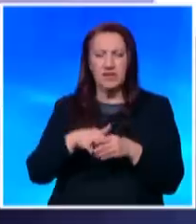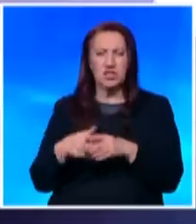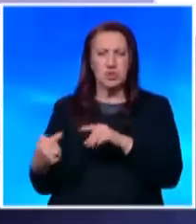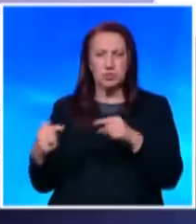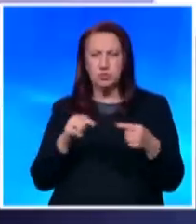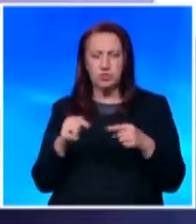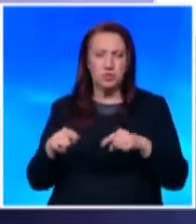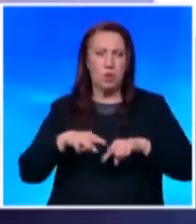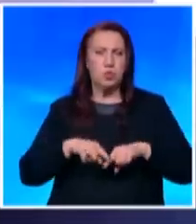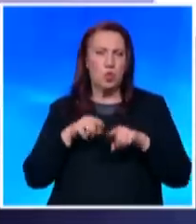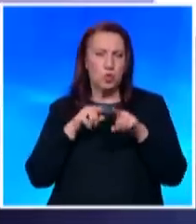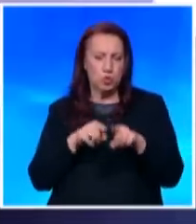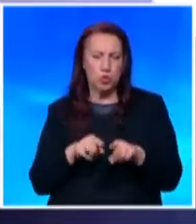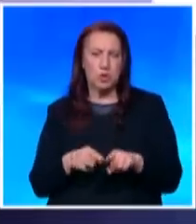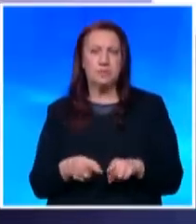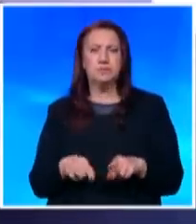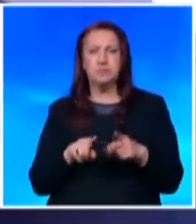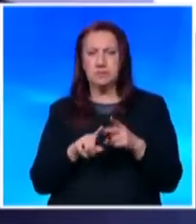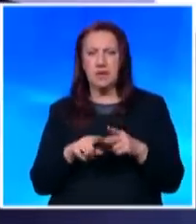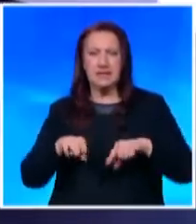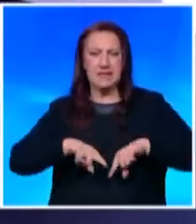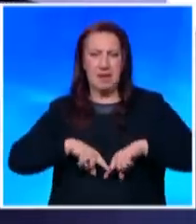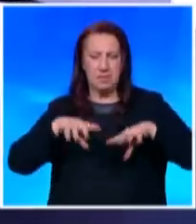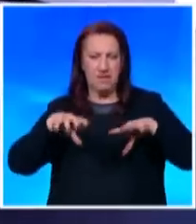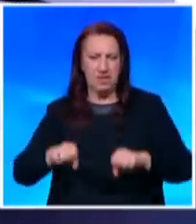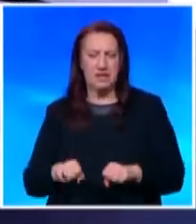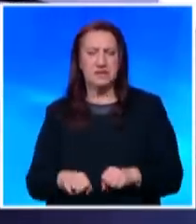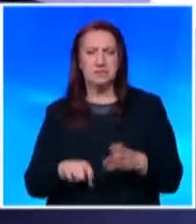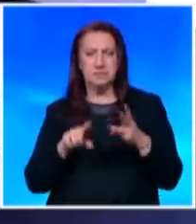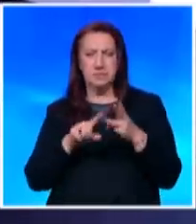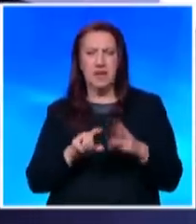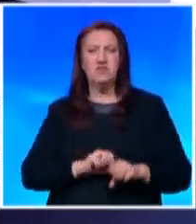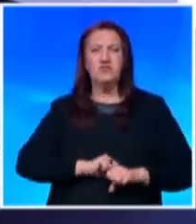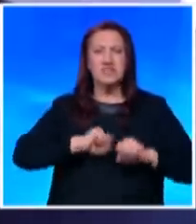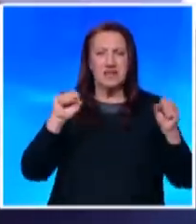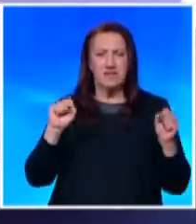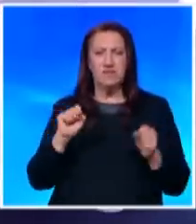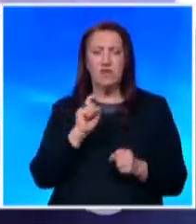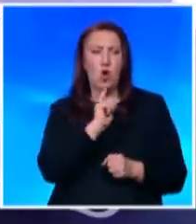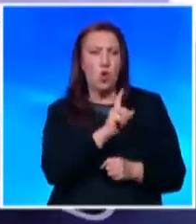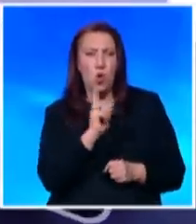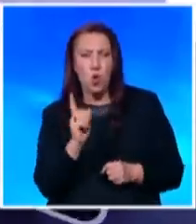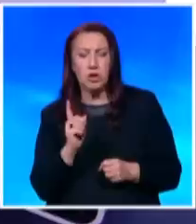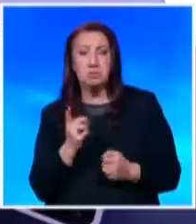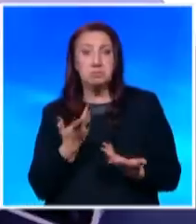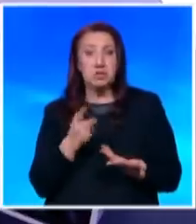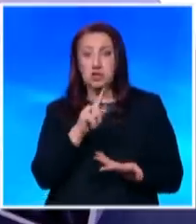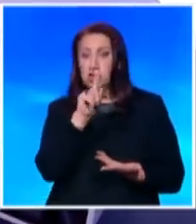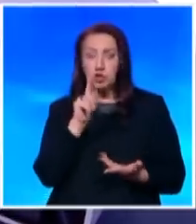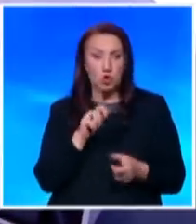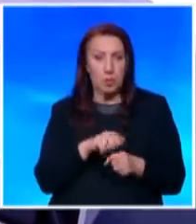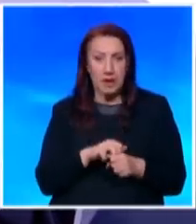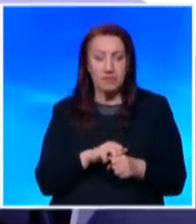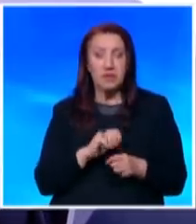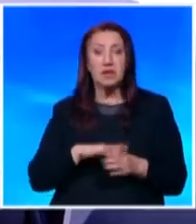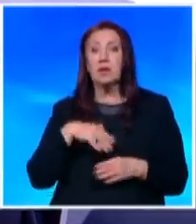в съдебна власт, в взривове, кой, защо, как го направи, какво се случи след това,